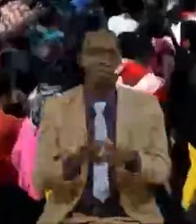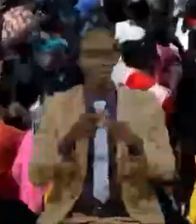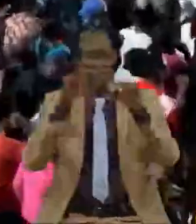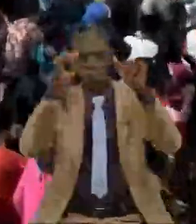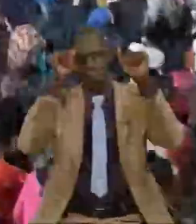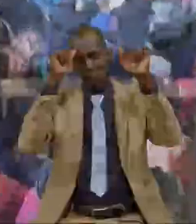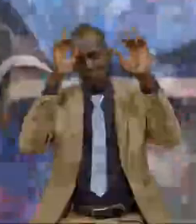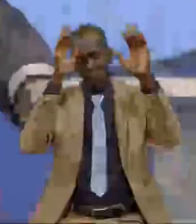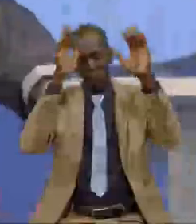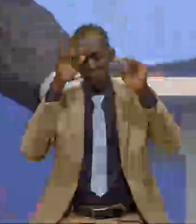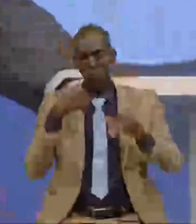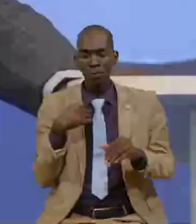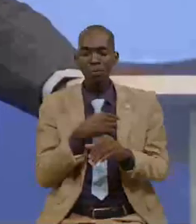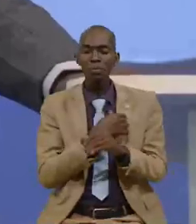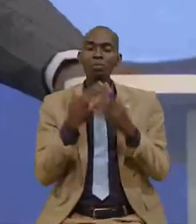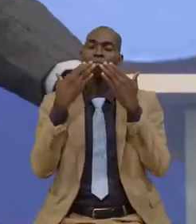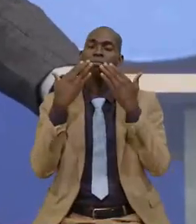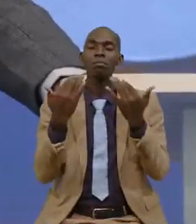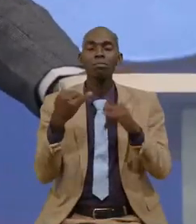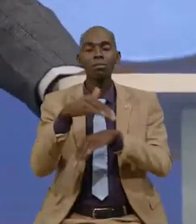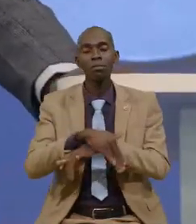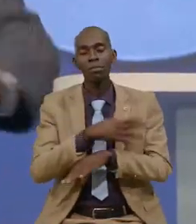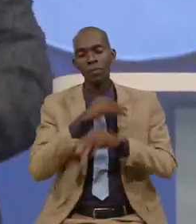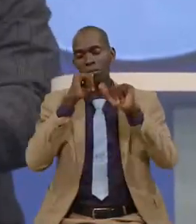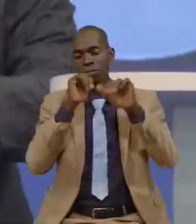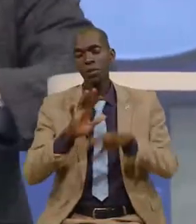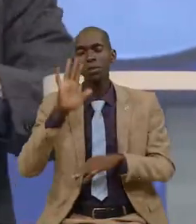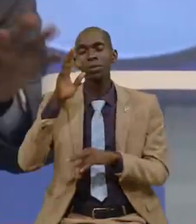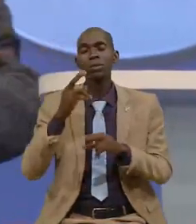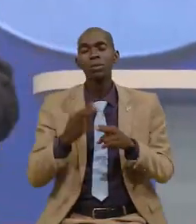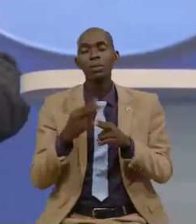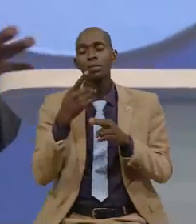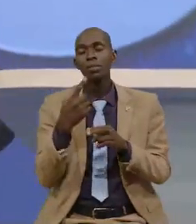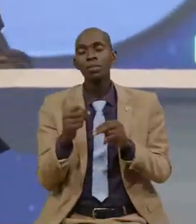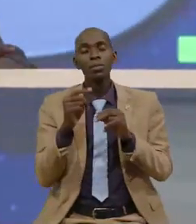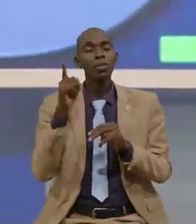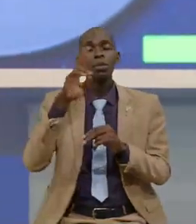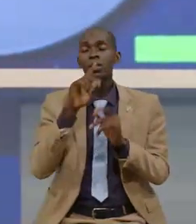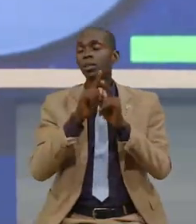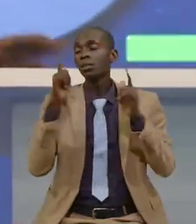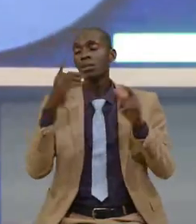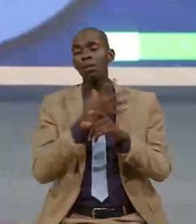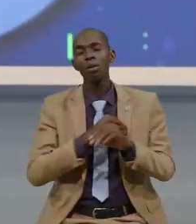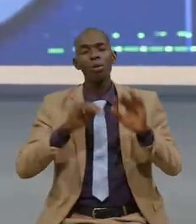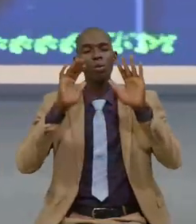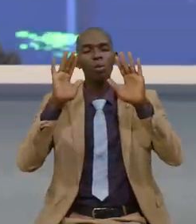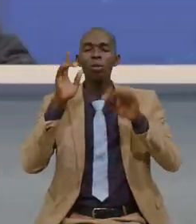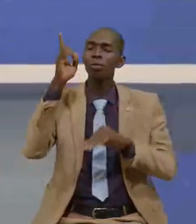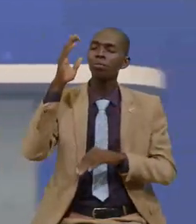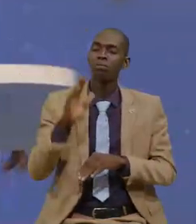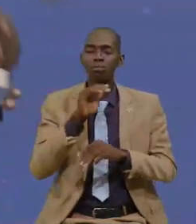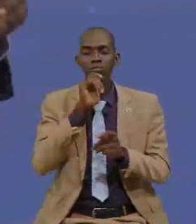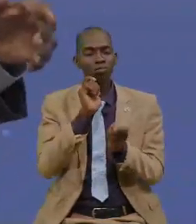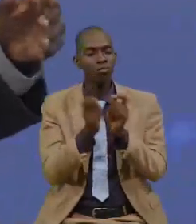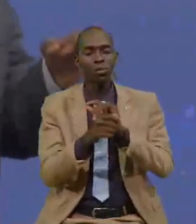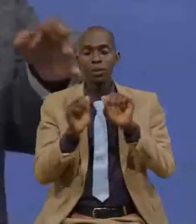de Jésus-Christ. Père, nous te remercions ce soir, nous bénissons ton nom. Tu es le Dieu